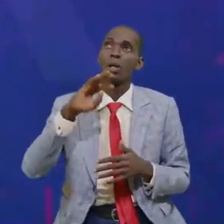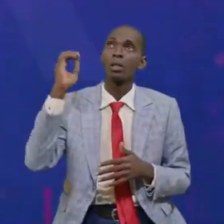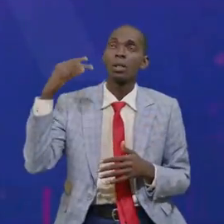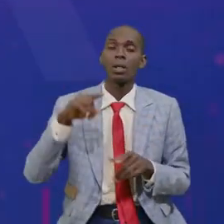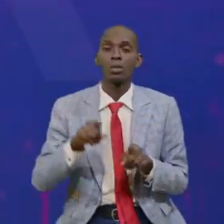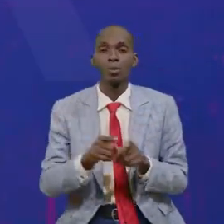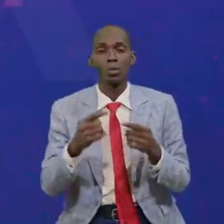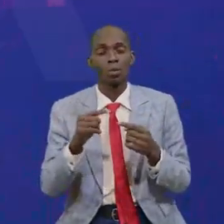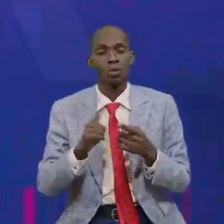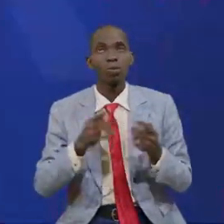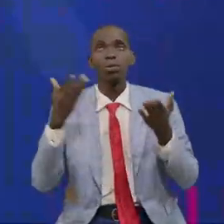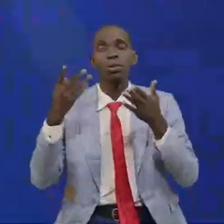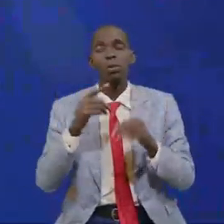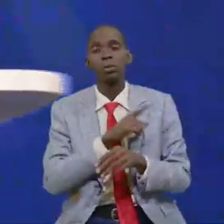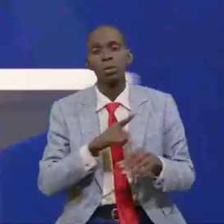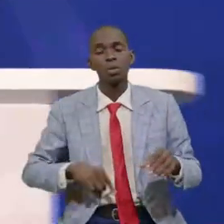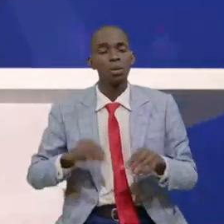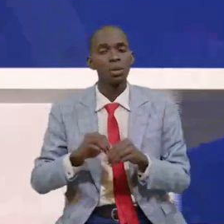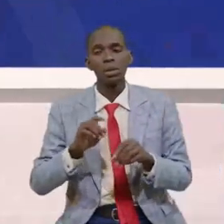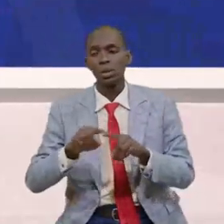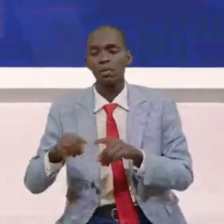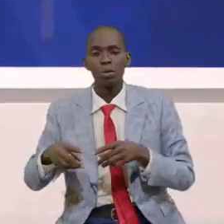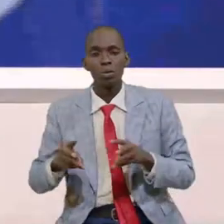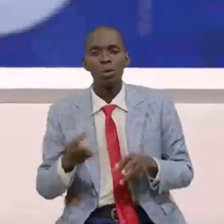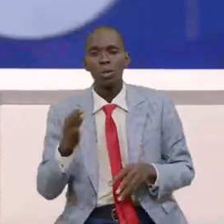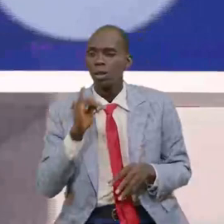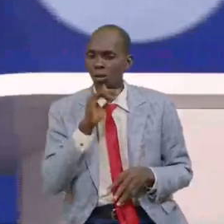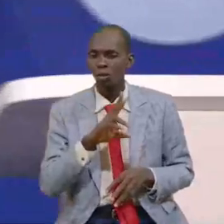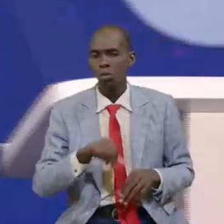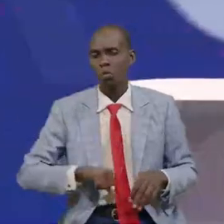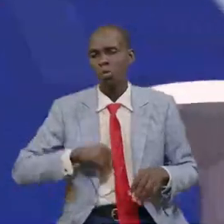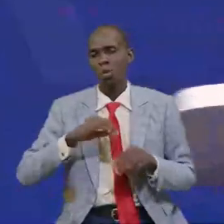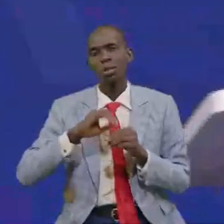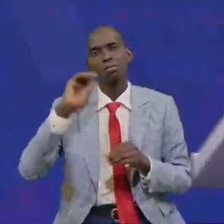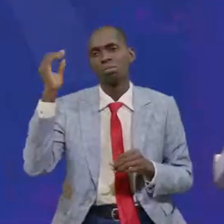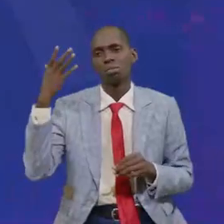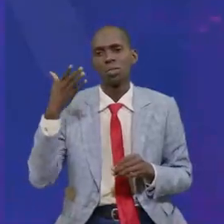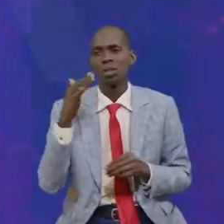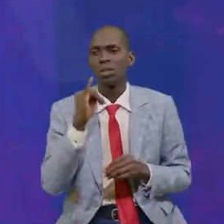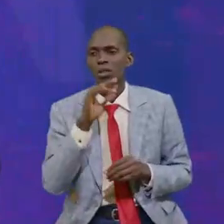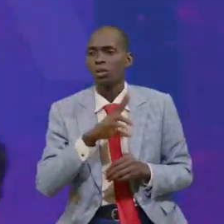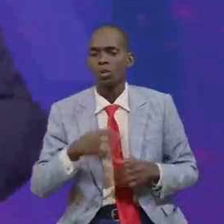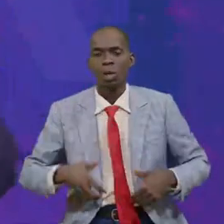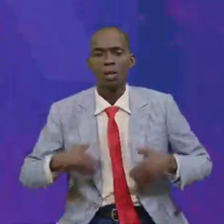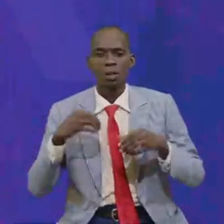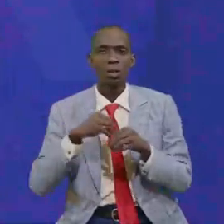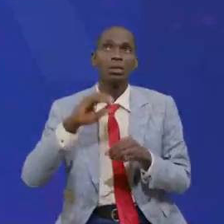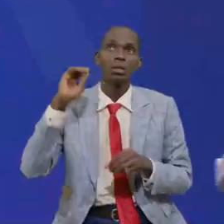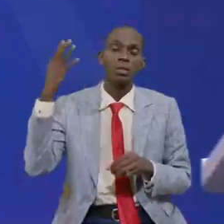dans n'importe quelle capacité, il n'y a pas d'orgueil dans la grâce. Il n'y a pas de colère dans la